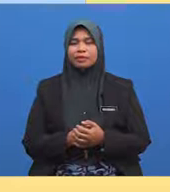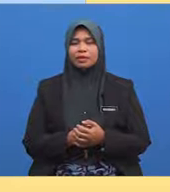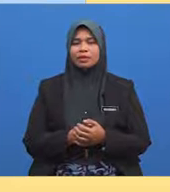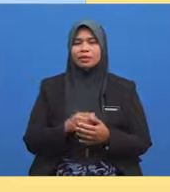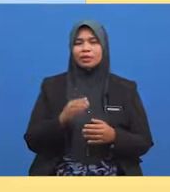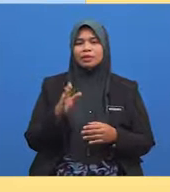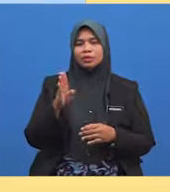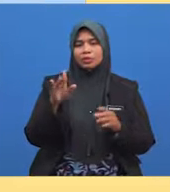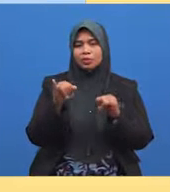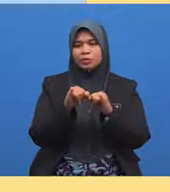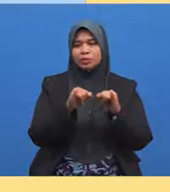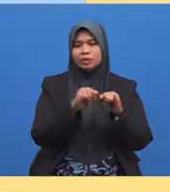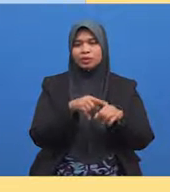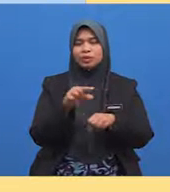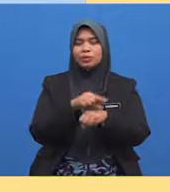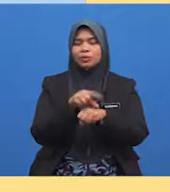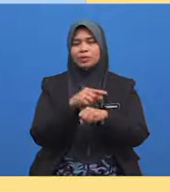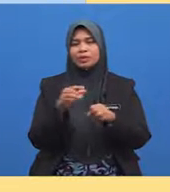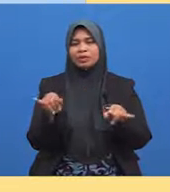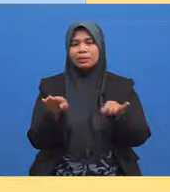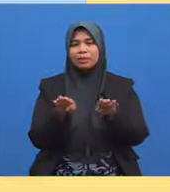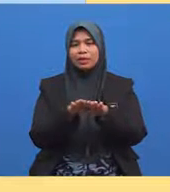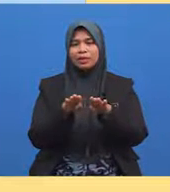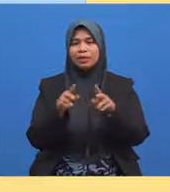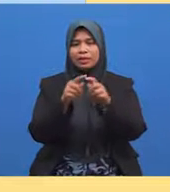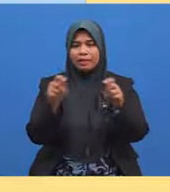Biodiversity juga digunakan sebagai tempat rekreasi.